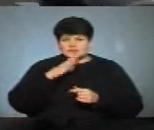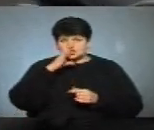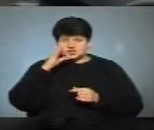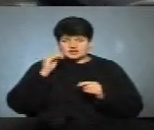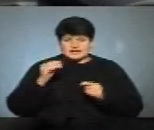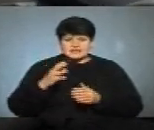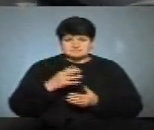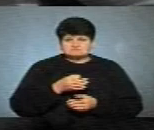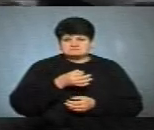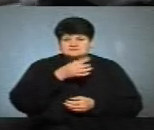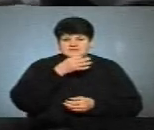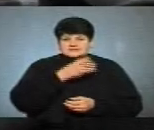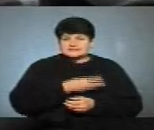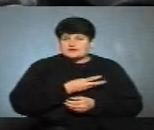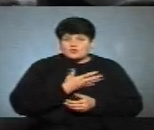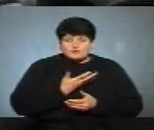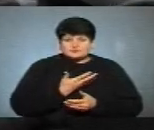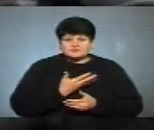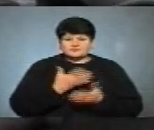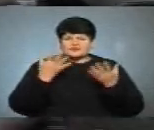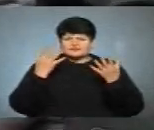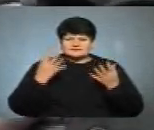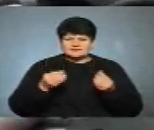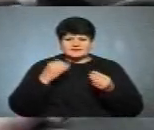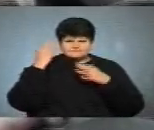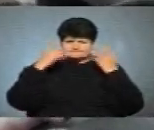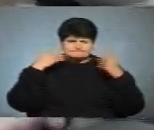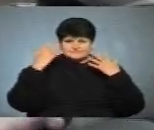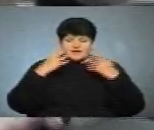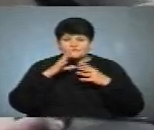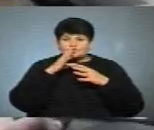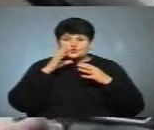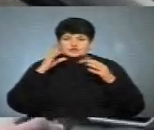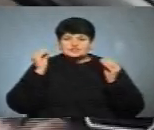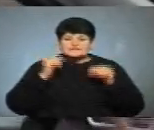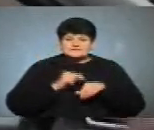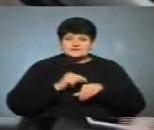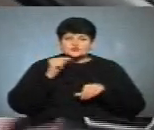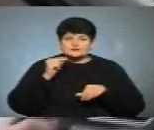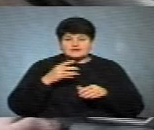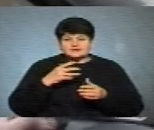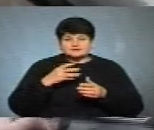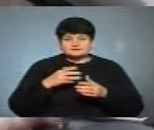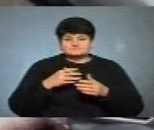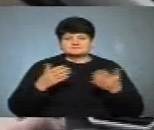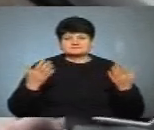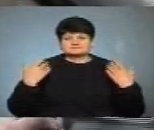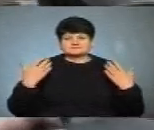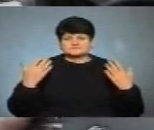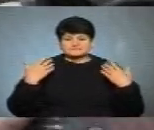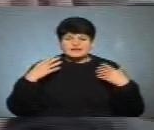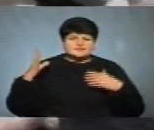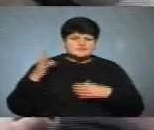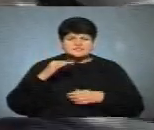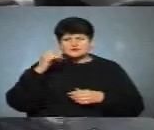захоплення, тому що вдень ти літаєш в такому хаосі думок, а вночі ти відчуваєш таку своєрідну релаксацію, всі